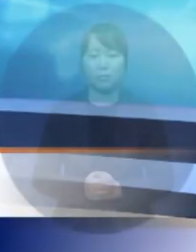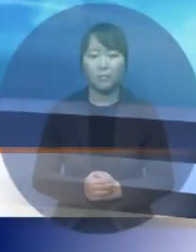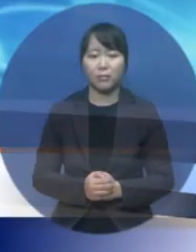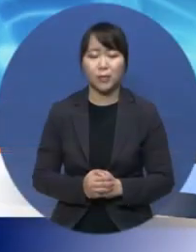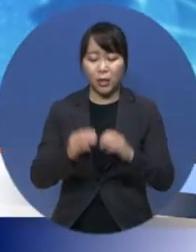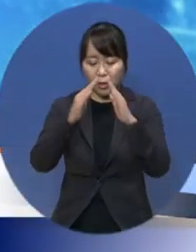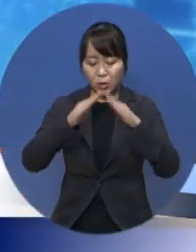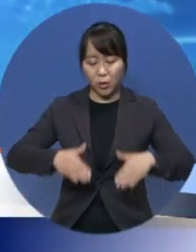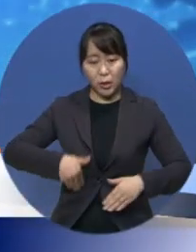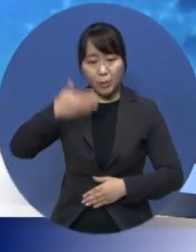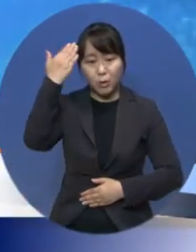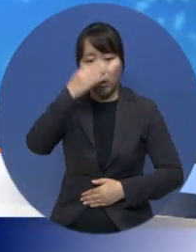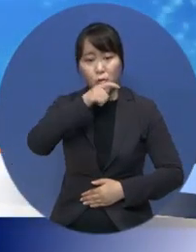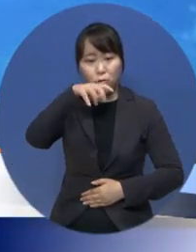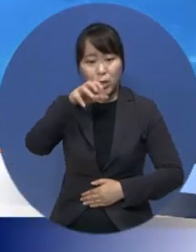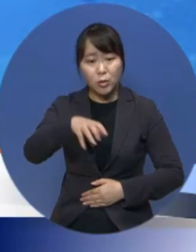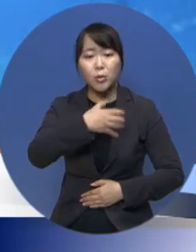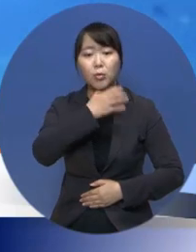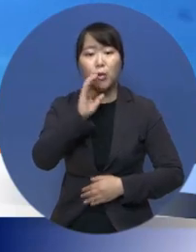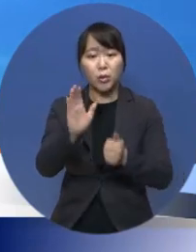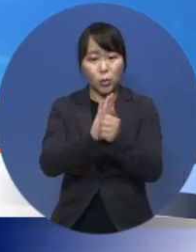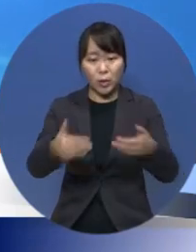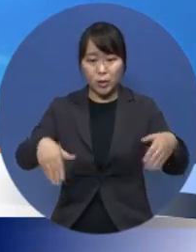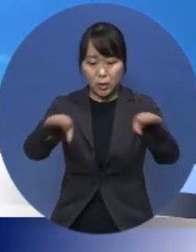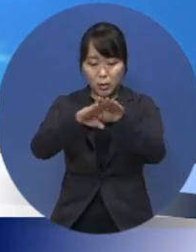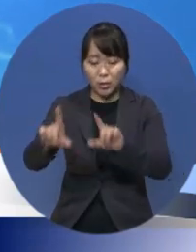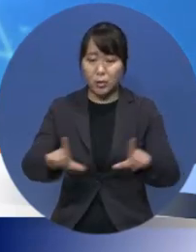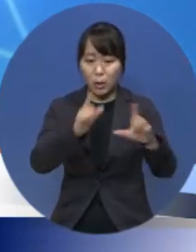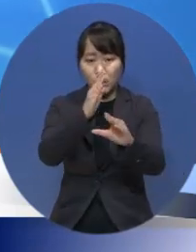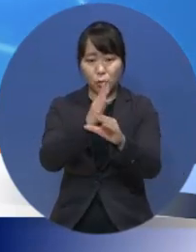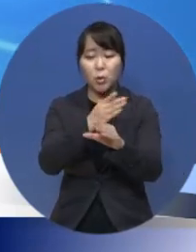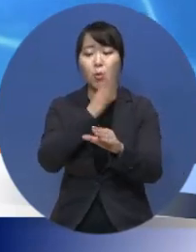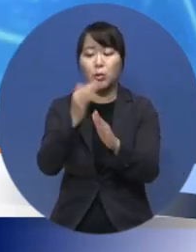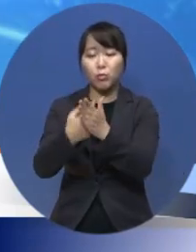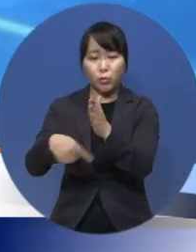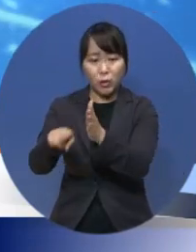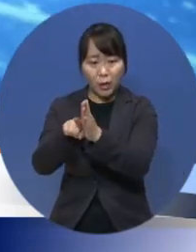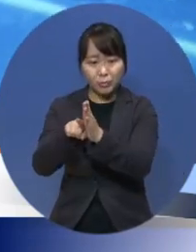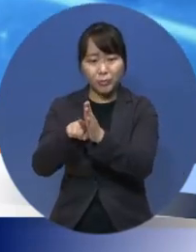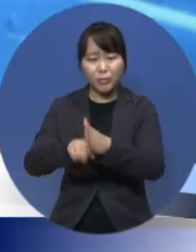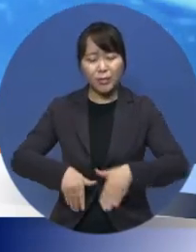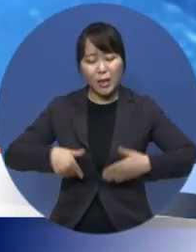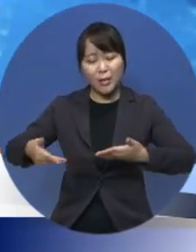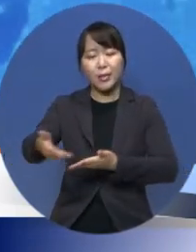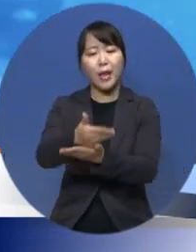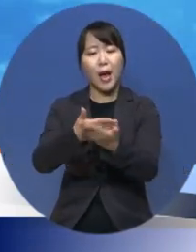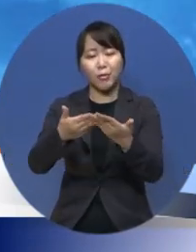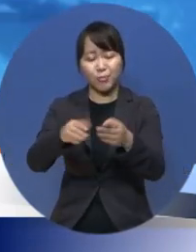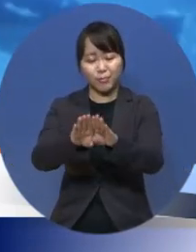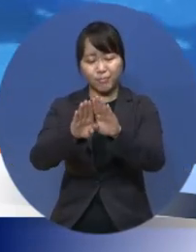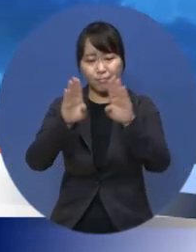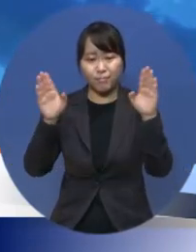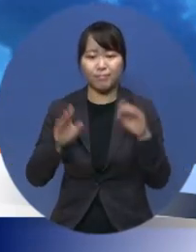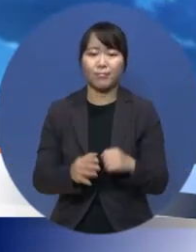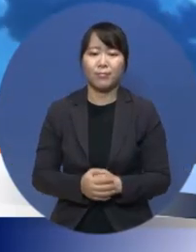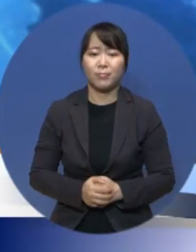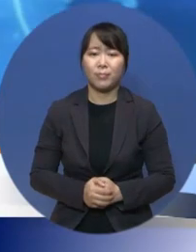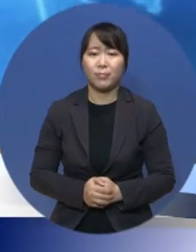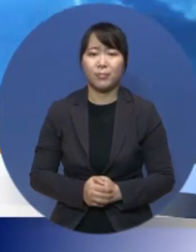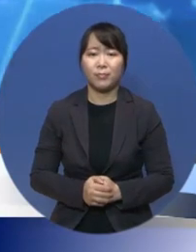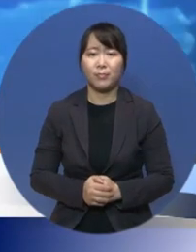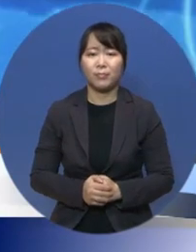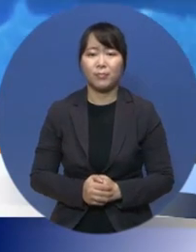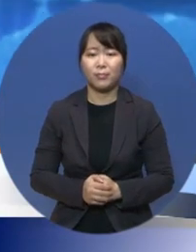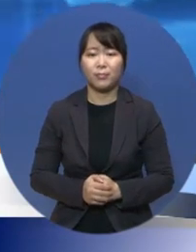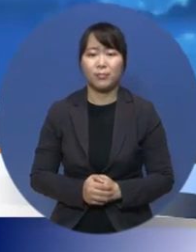전남 여수에서 노인 요양 시설에서 생활하고 있는 노인을 위한 따뜻한 나눔 행사가 열렸습니다 보도에